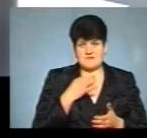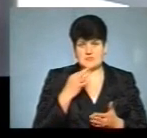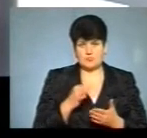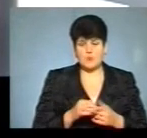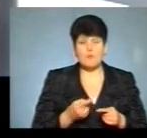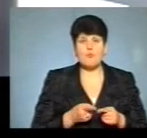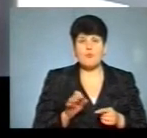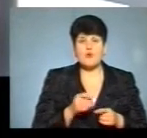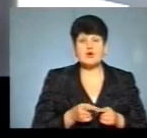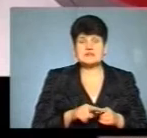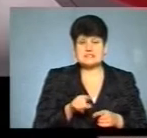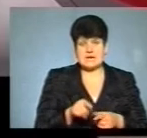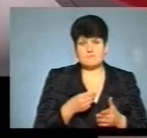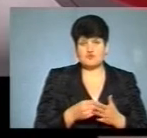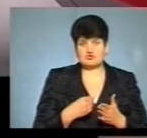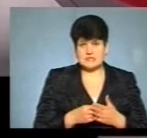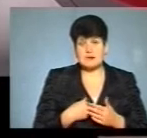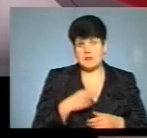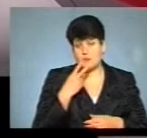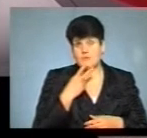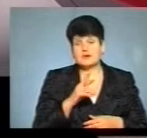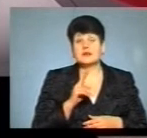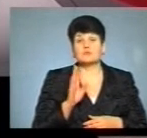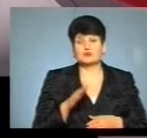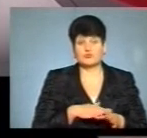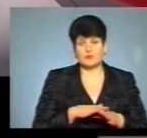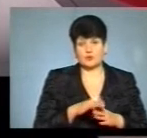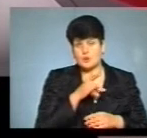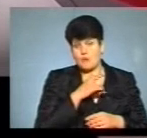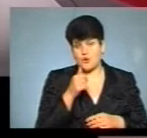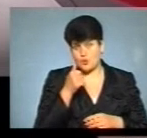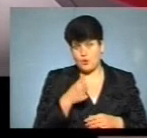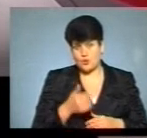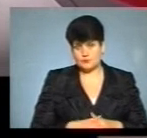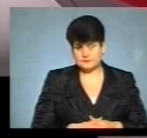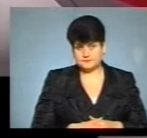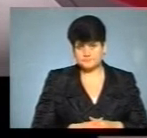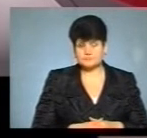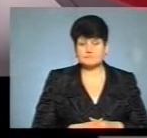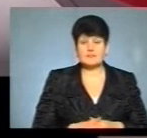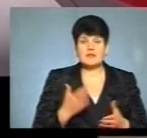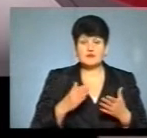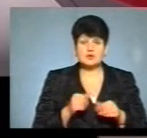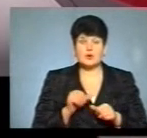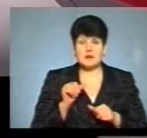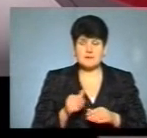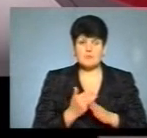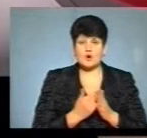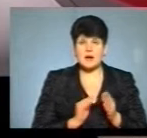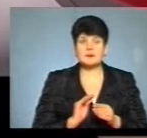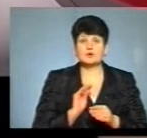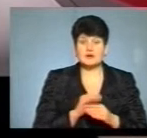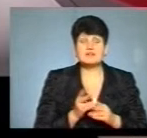про цей бюджет. І ми побачимо, як вони будуть виконувати його протягом року. Все-таки, якщо на деякі програми додали, то звідкись треба